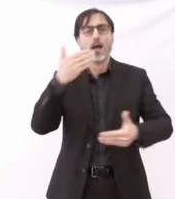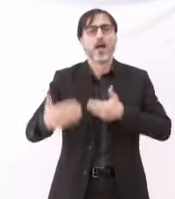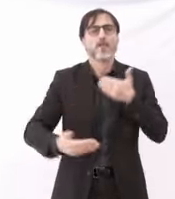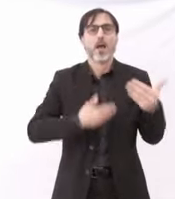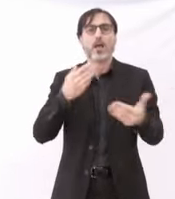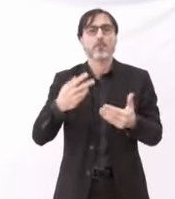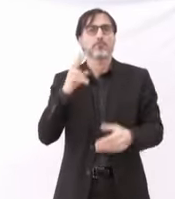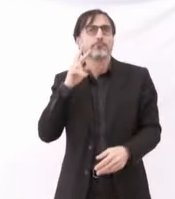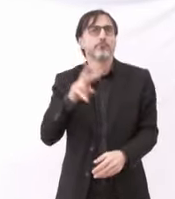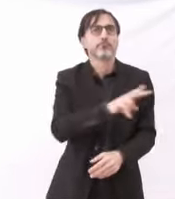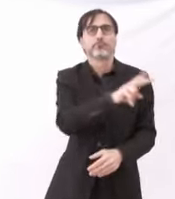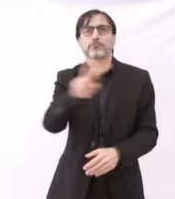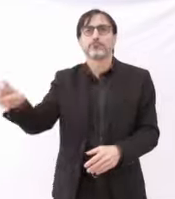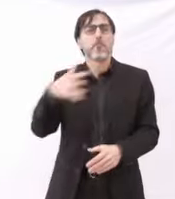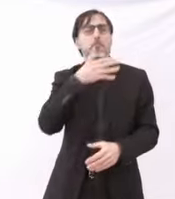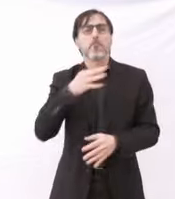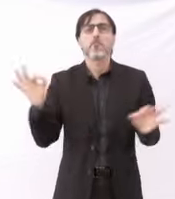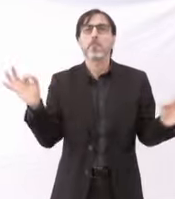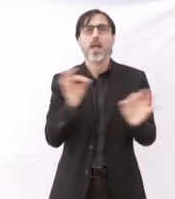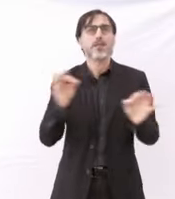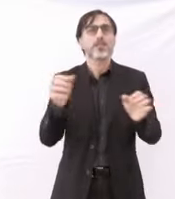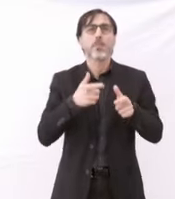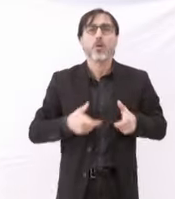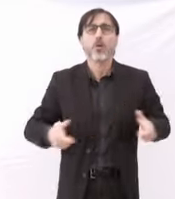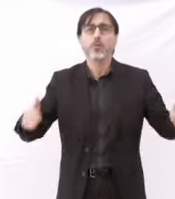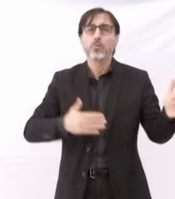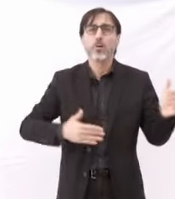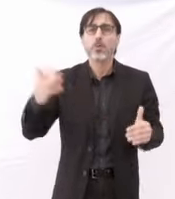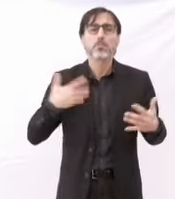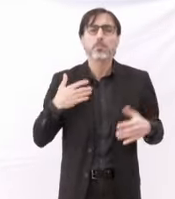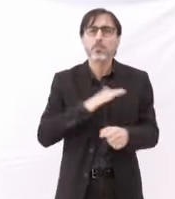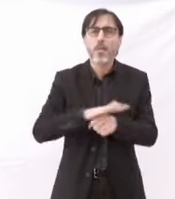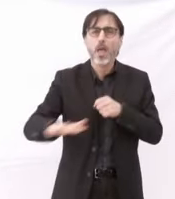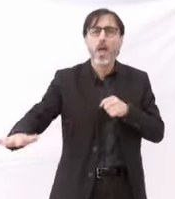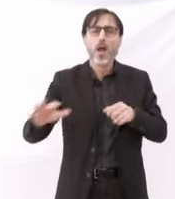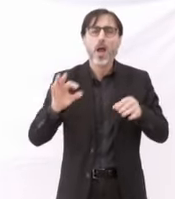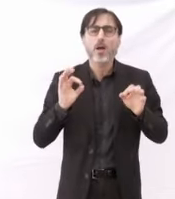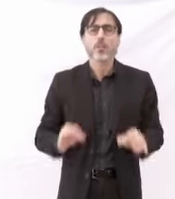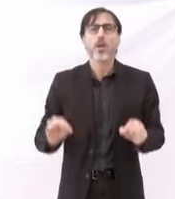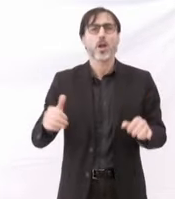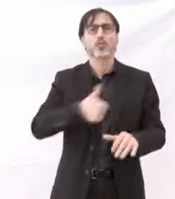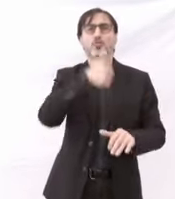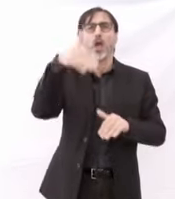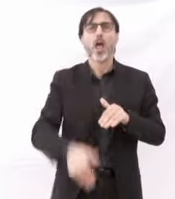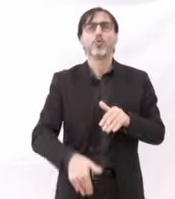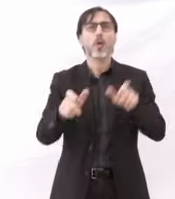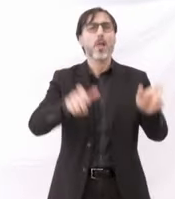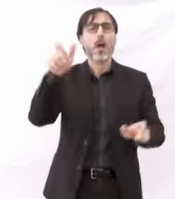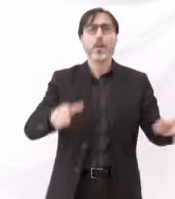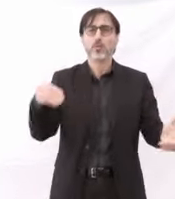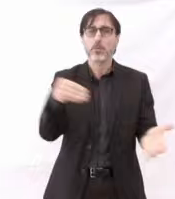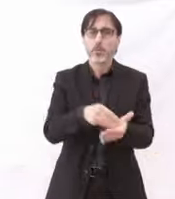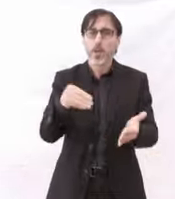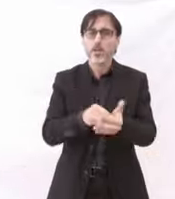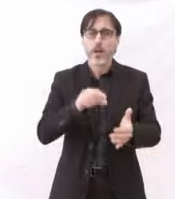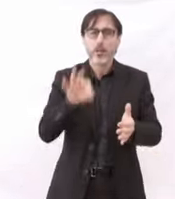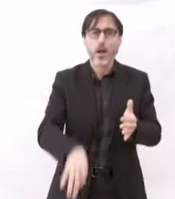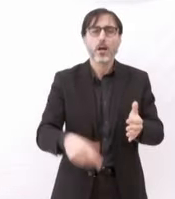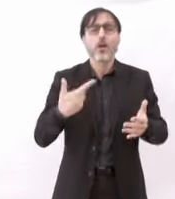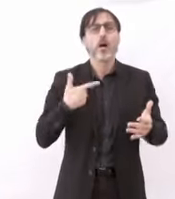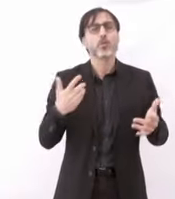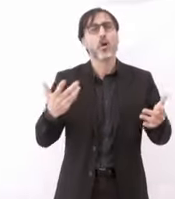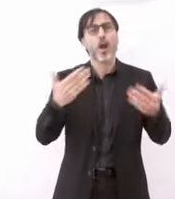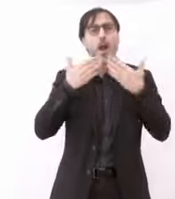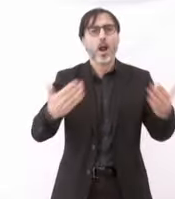colpo d'occhio straordinario, ragazzi, il Circo Massimo è completamente pieno, siamo 100.000 persone. Grazie